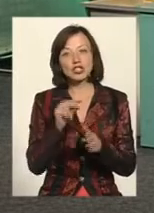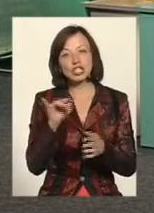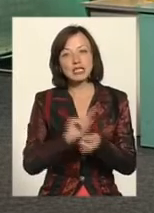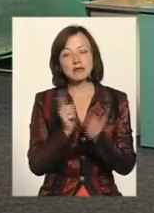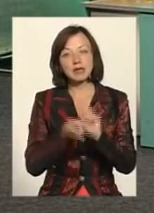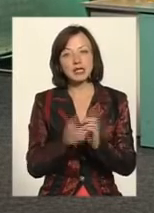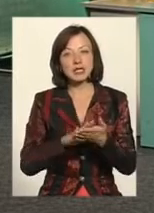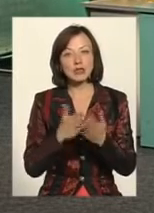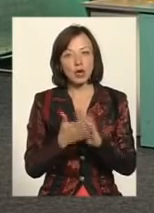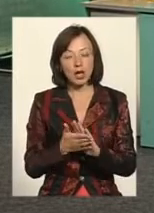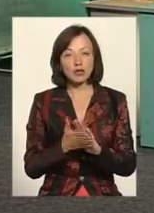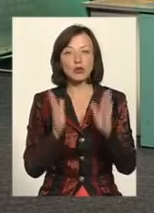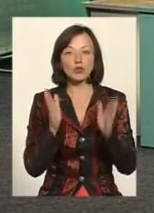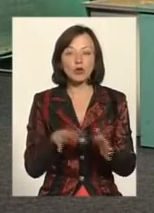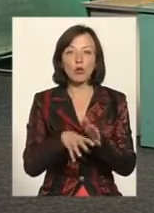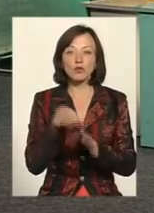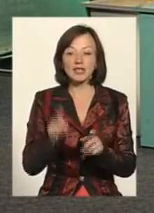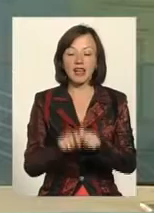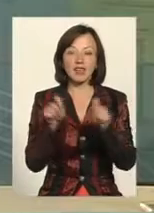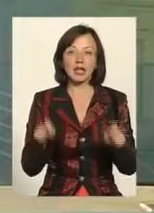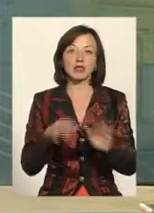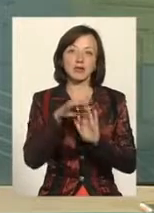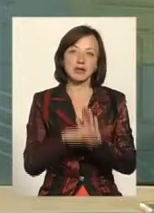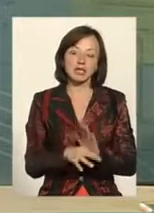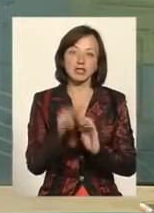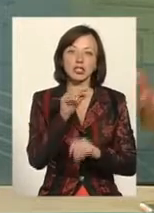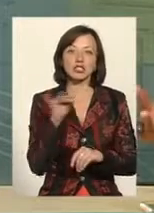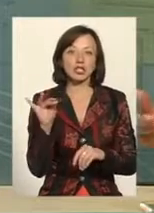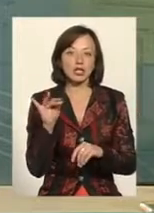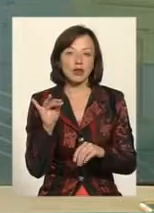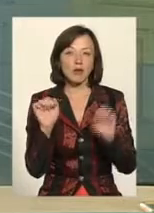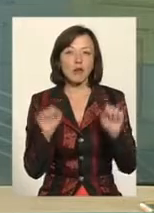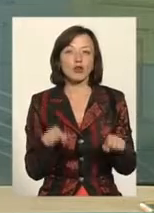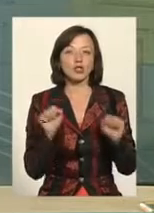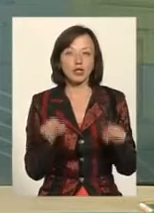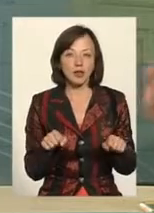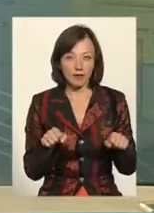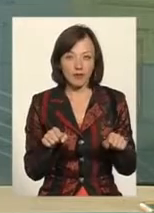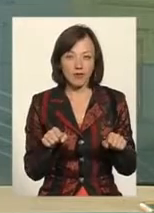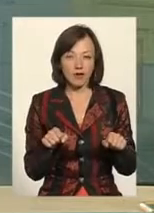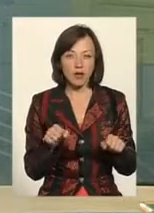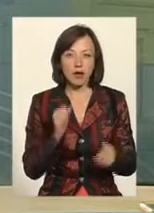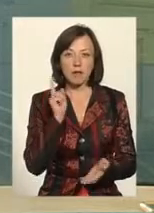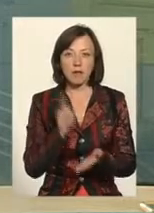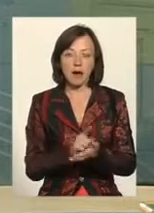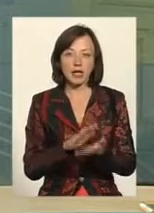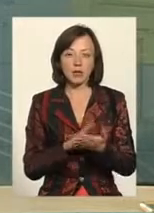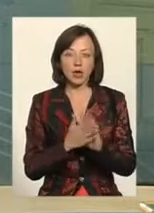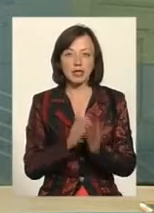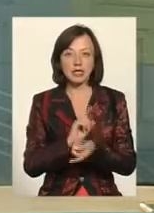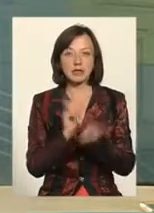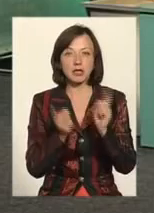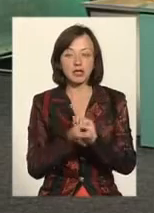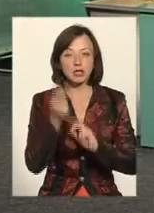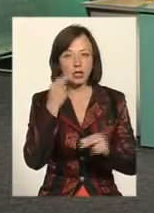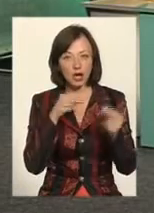ситуація? Тому що ми будемо голосувати вже за відкритими списками. Чи, ну, має, та можливо, має ситуація змінитись на краще, якщо...